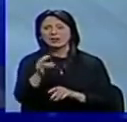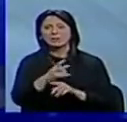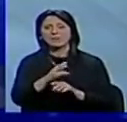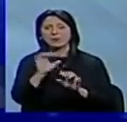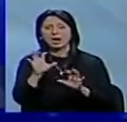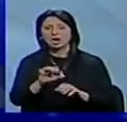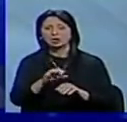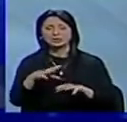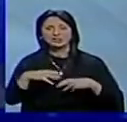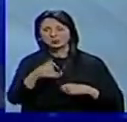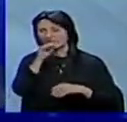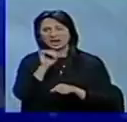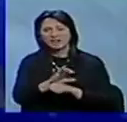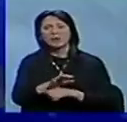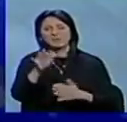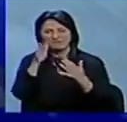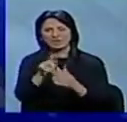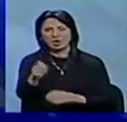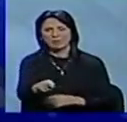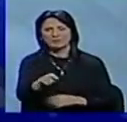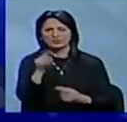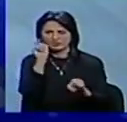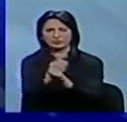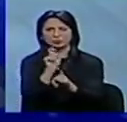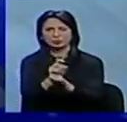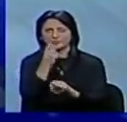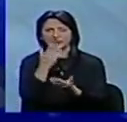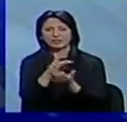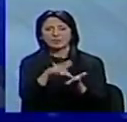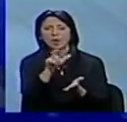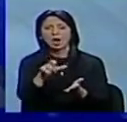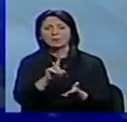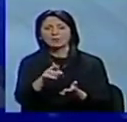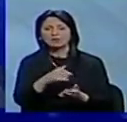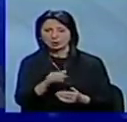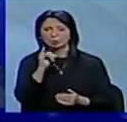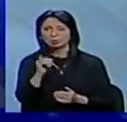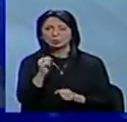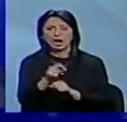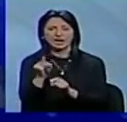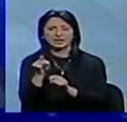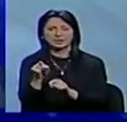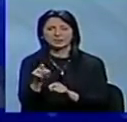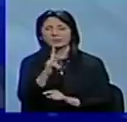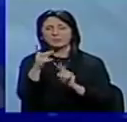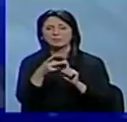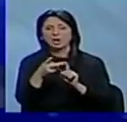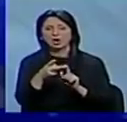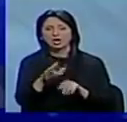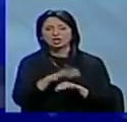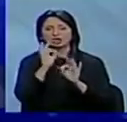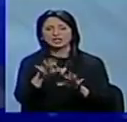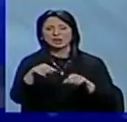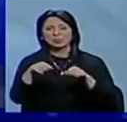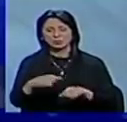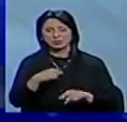კანონს გავაჩერებ სამწუხაროდ, მაგრამ ვიომებ მინიმუმ და ვიჩხუბებ და მინიმუმ დავანახებ მოქალაქეებს, რომ სუდს აკეთებენ. მეორე არის შეწყალების